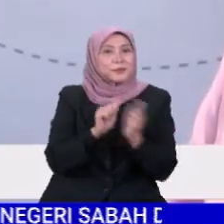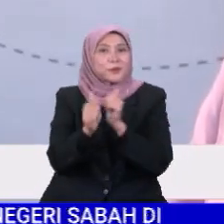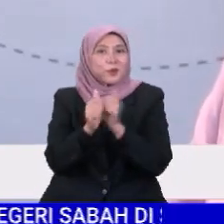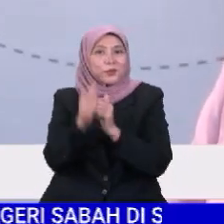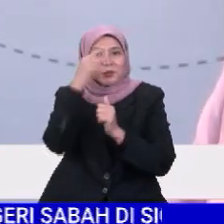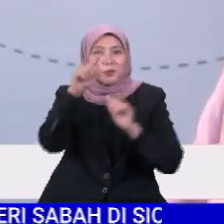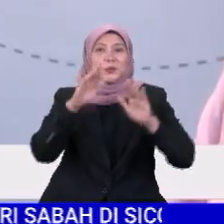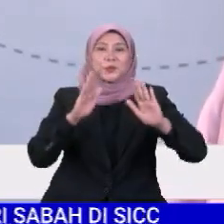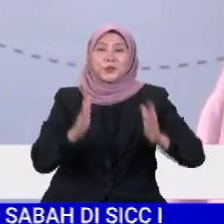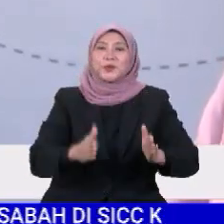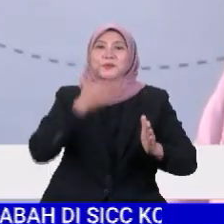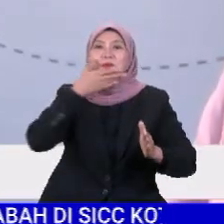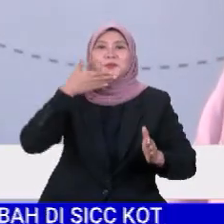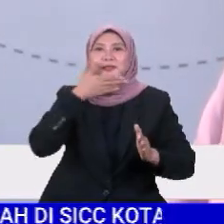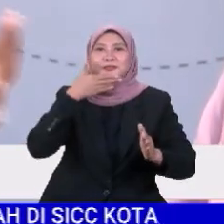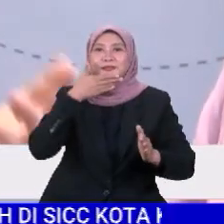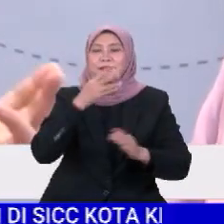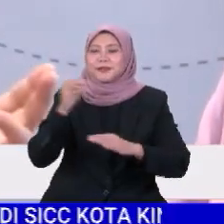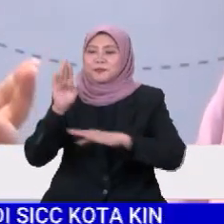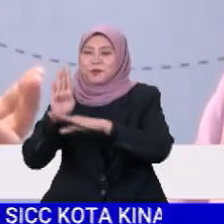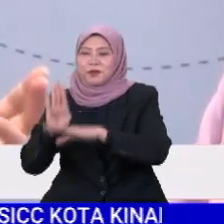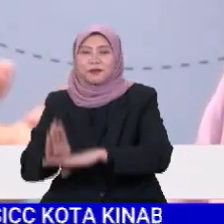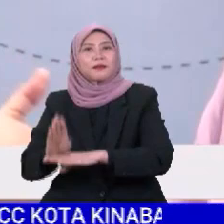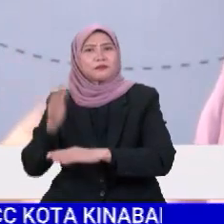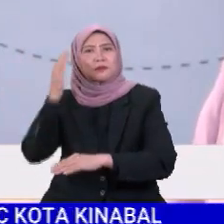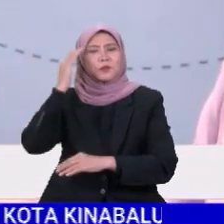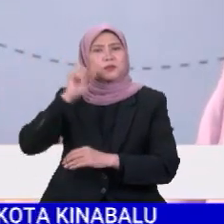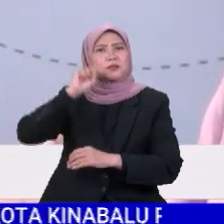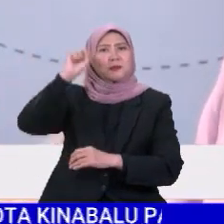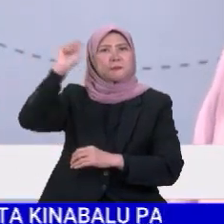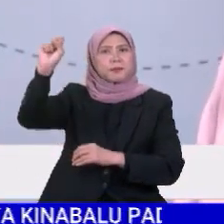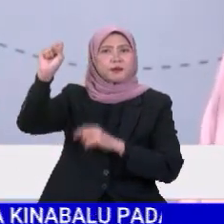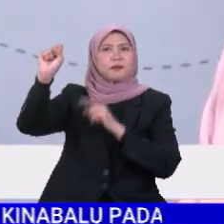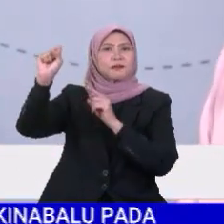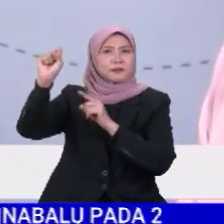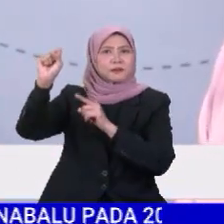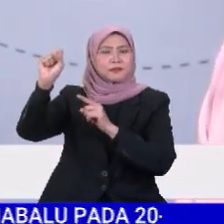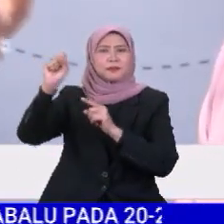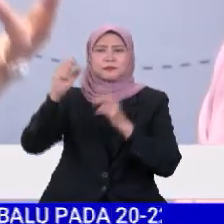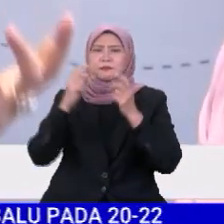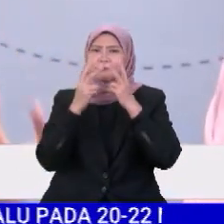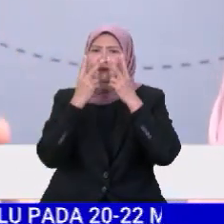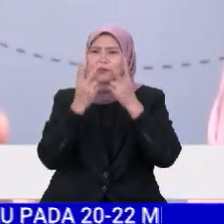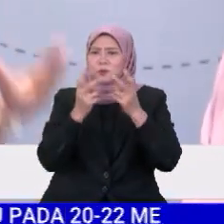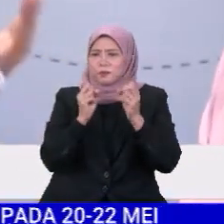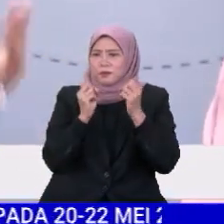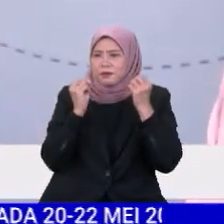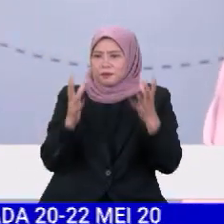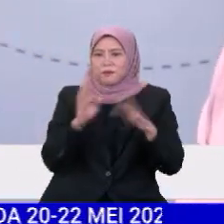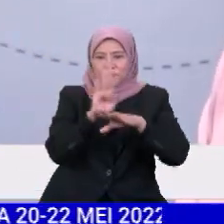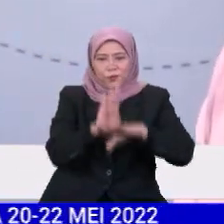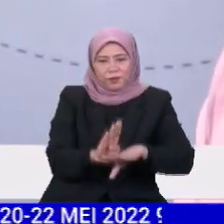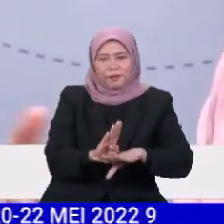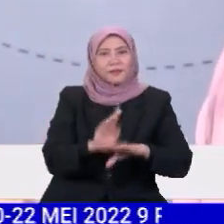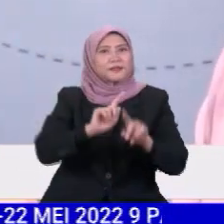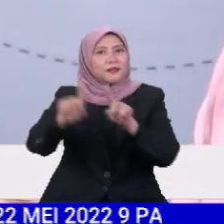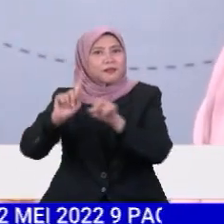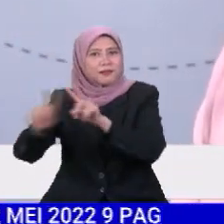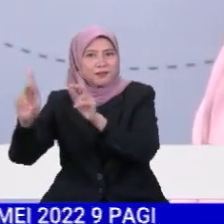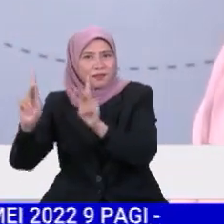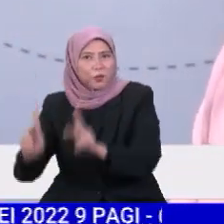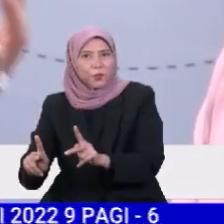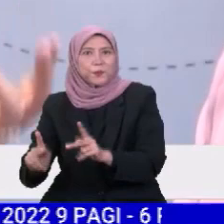dan juga aktiviti-aktiviti yang bersifat kebudayaan. Kita tahu Sabah ni sangat menarik pelbagai budaya dan etnik ya. Jadi